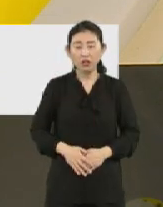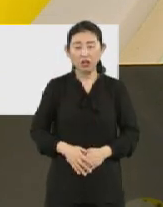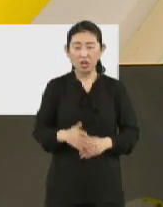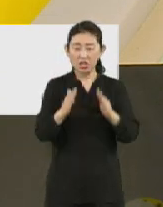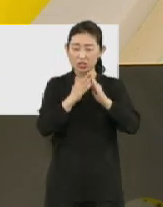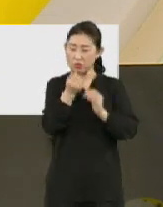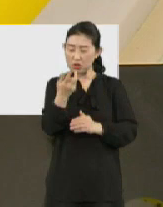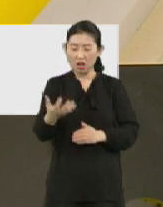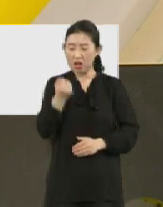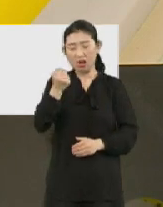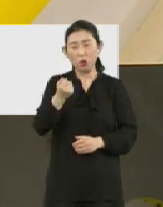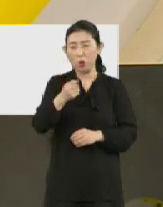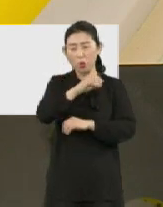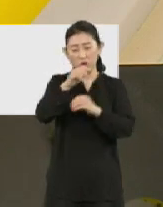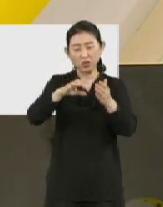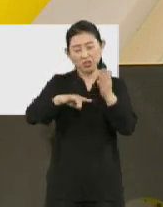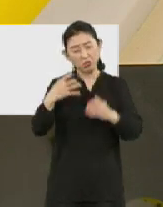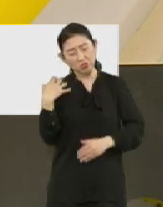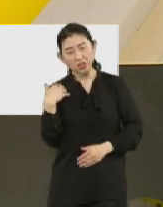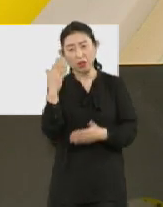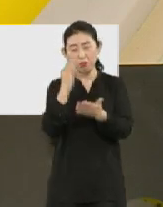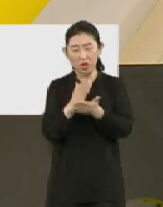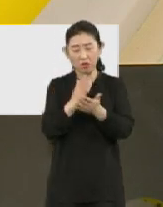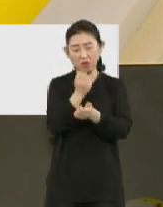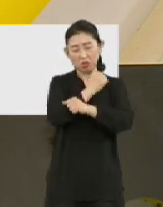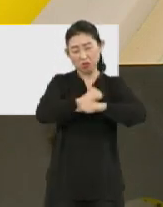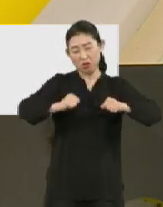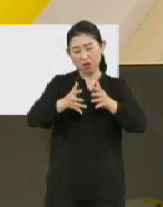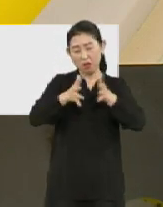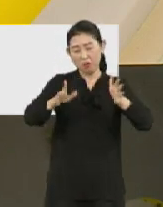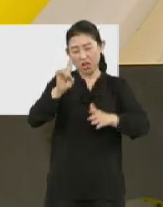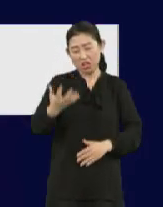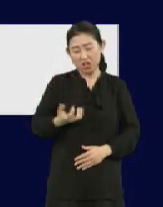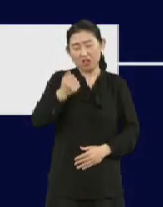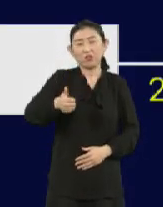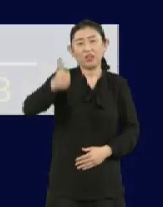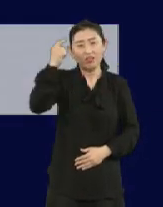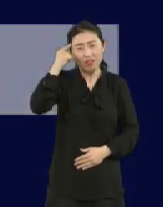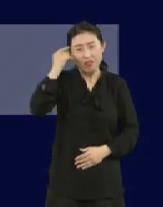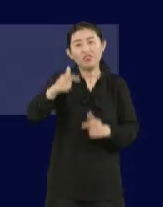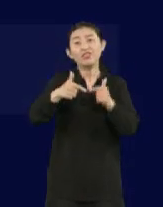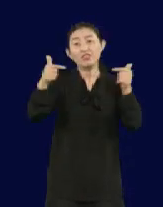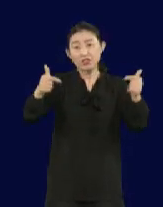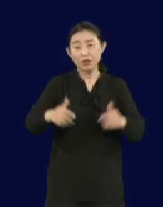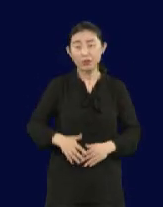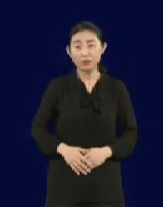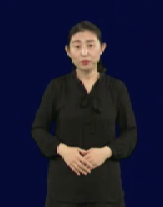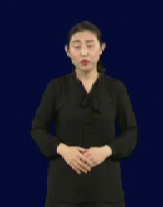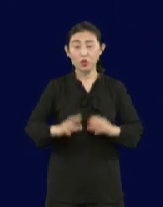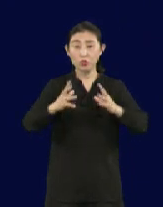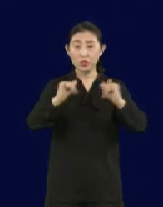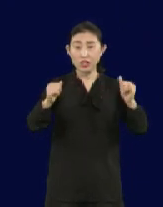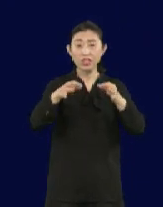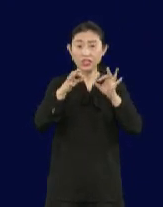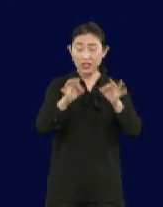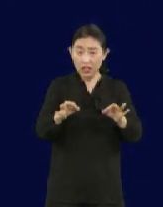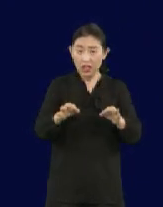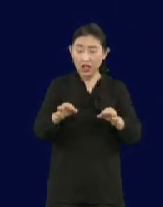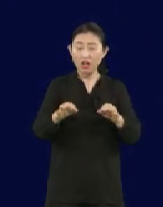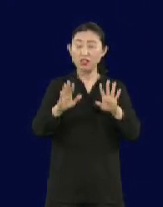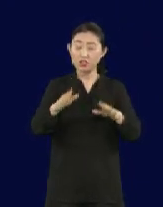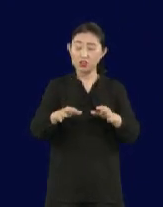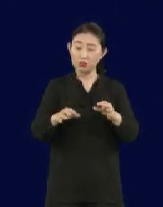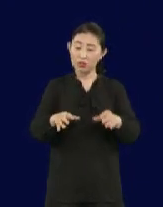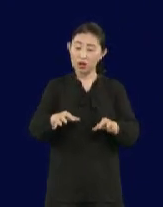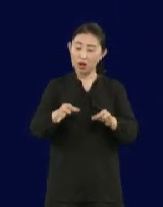좀 비싸지만 괜찮은 위치 하나를 잡으시는 것이 맞기도 하고. KB 국민은행 월간 주택가격